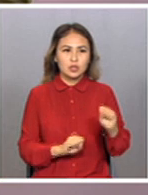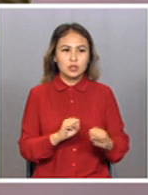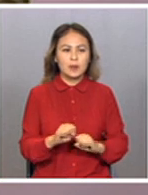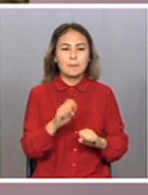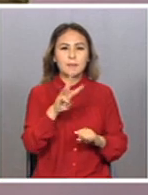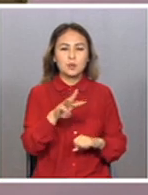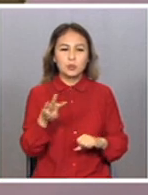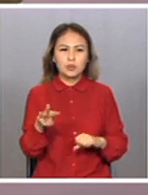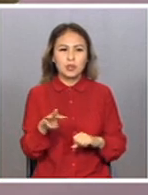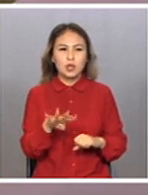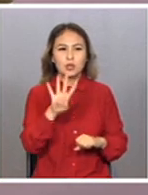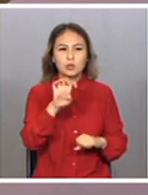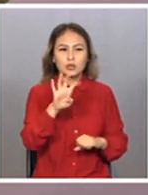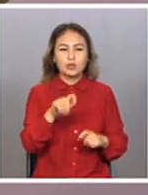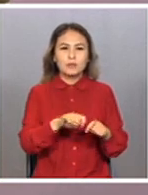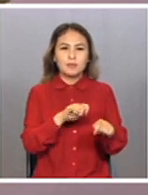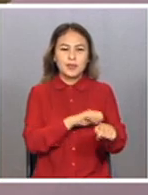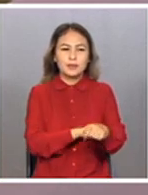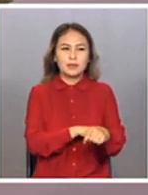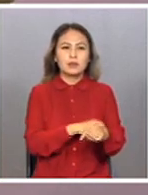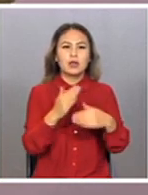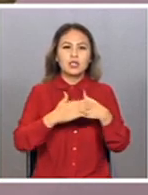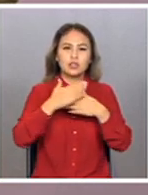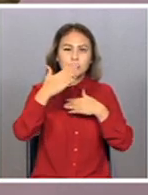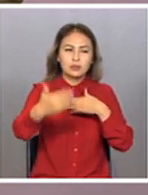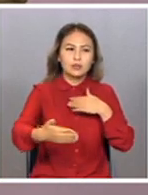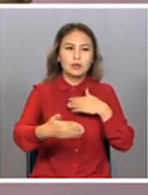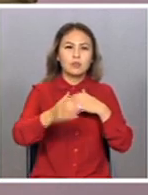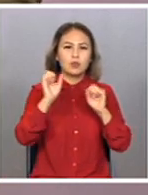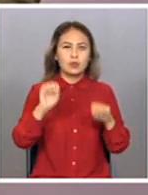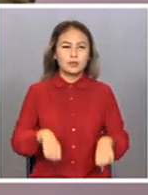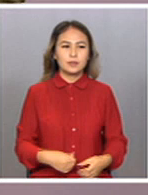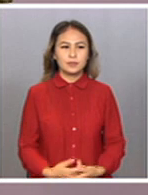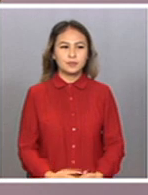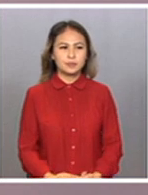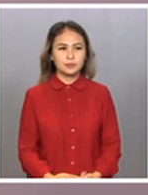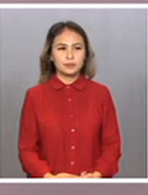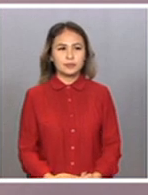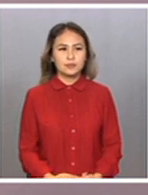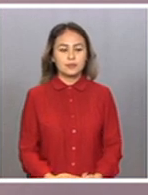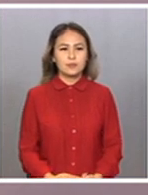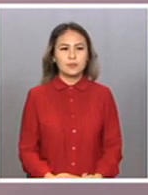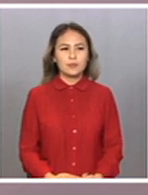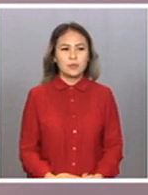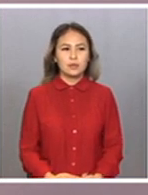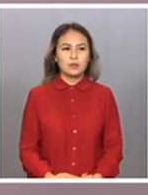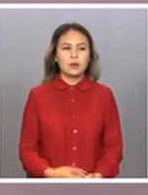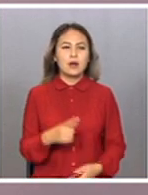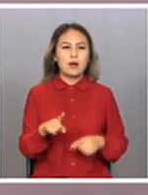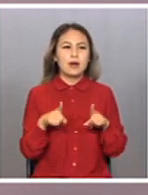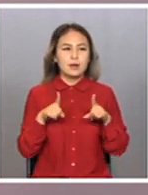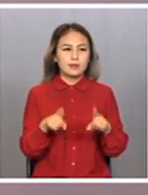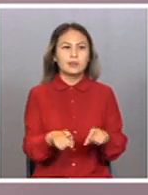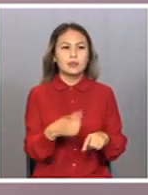минутына 400 метр қашықтыққа бара алады екен. Атлет